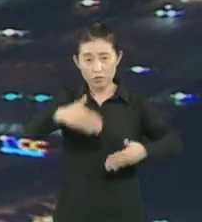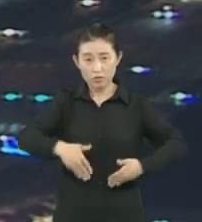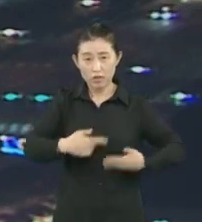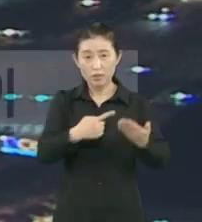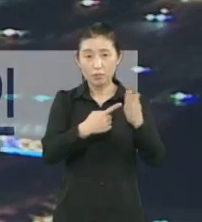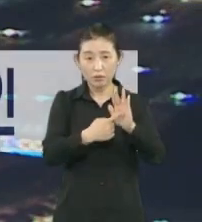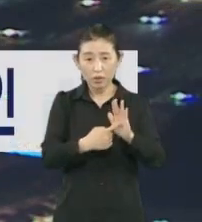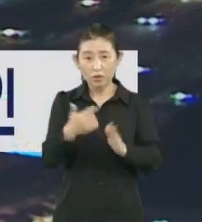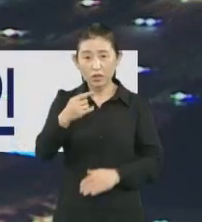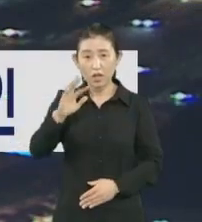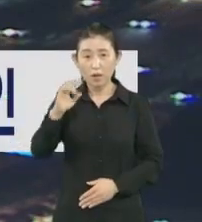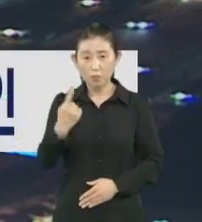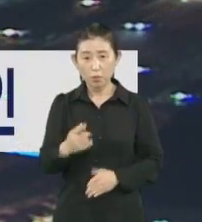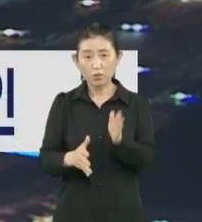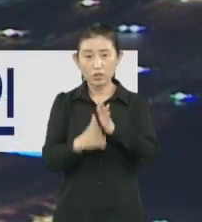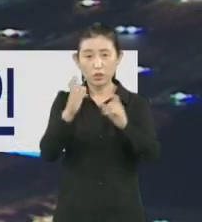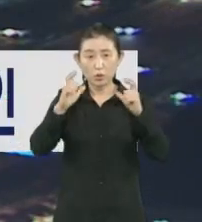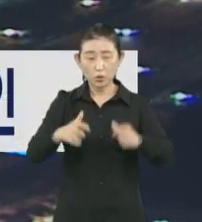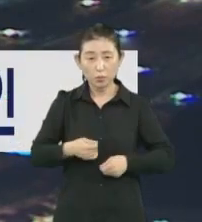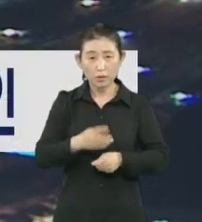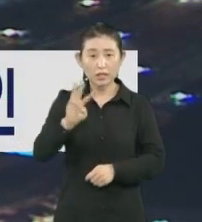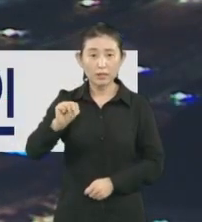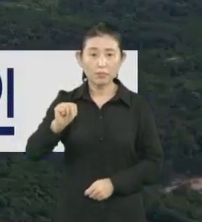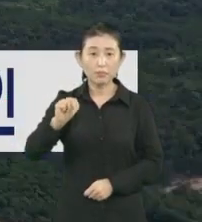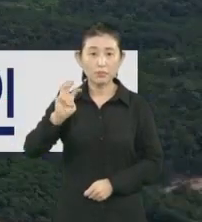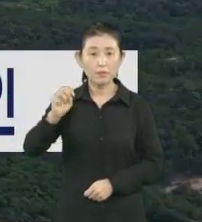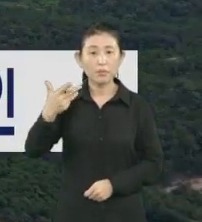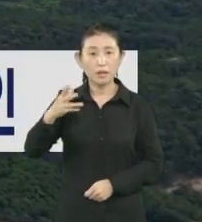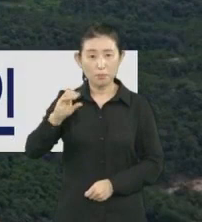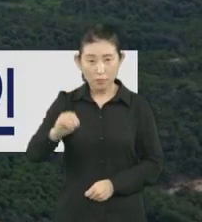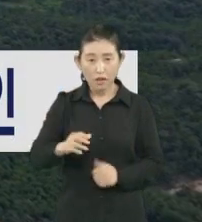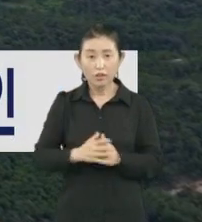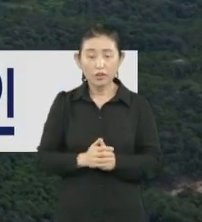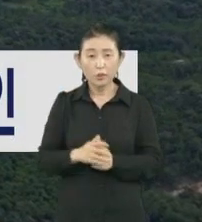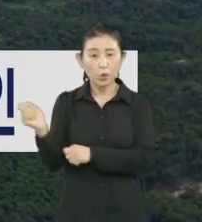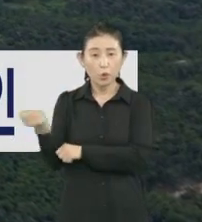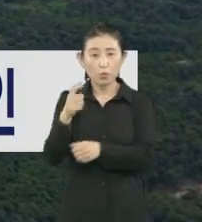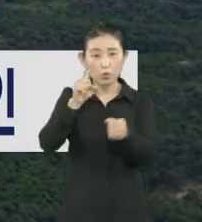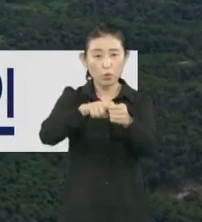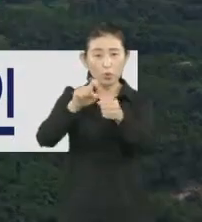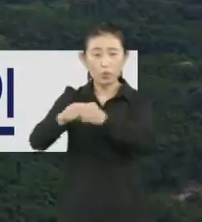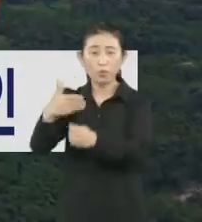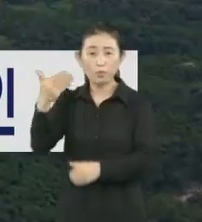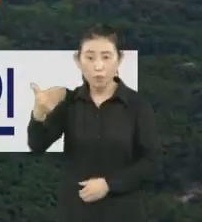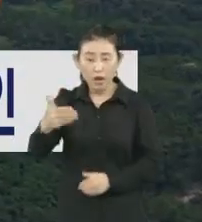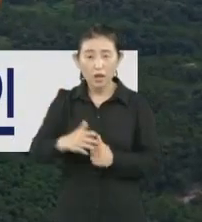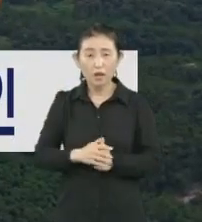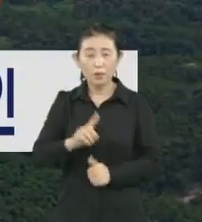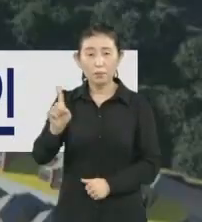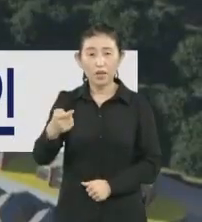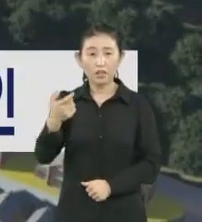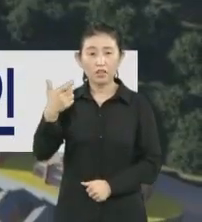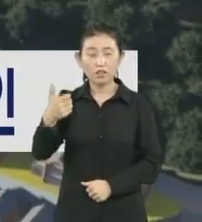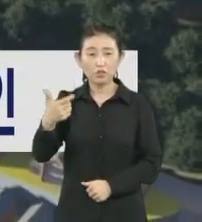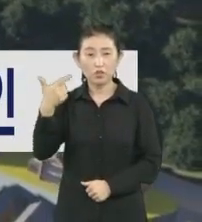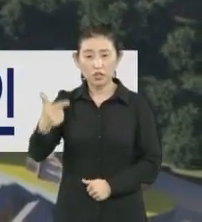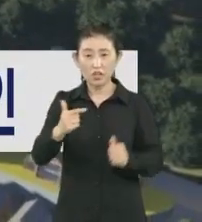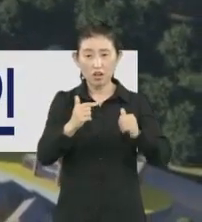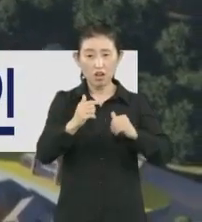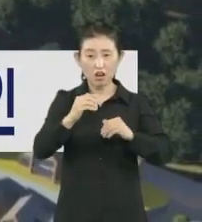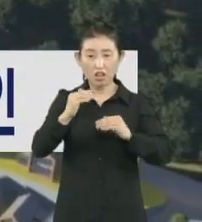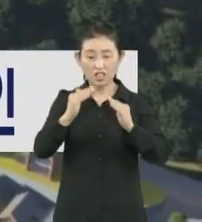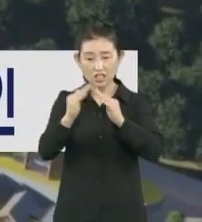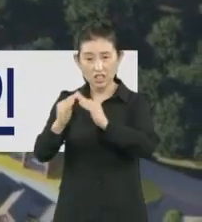충남도는 내포신도시 38 마녀 제곱미터 면적의 9홀 대중 골 부장과 대행 66 까고 의 블록형